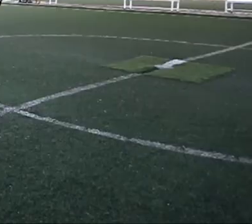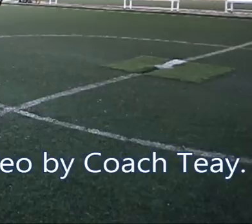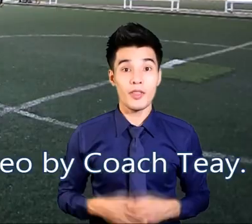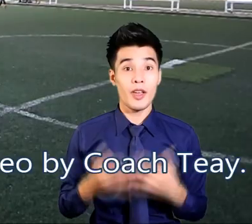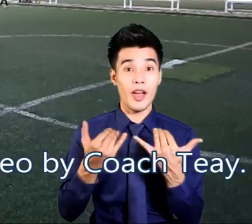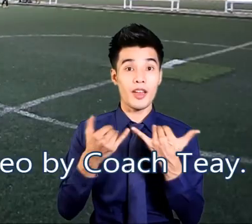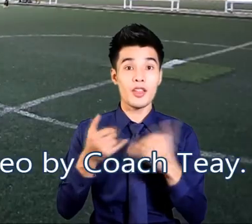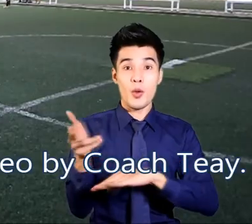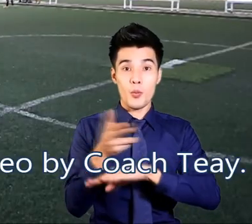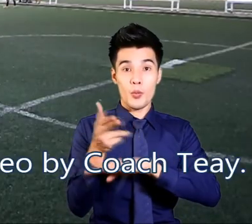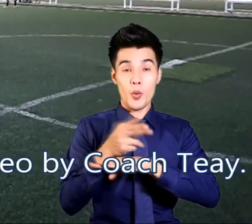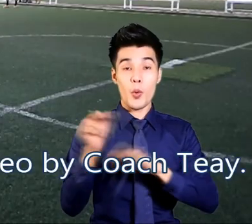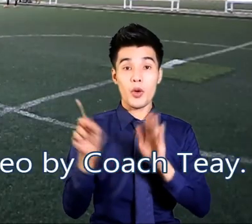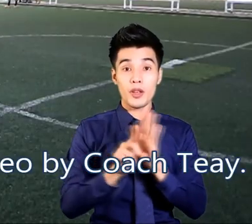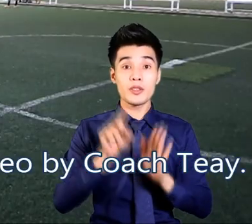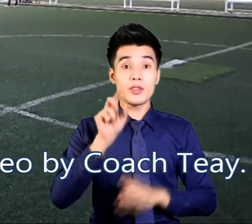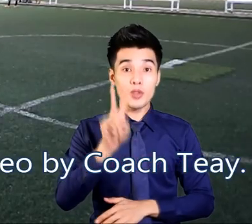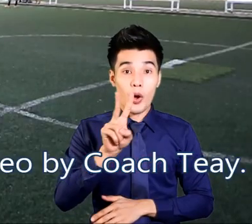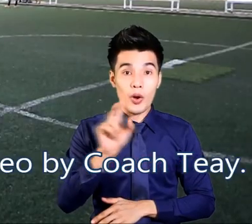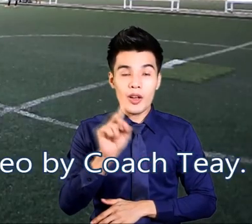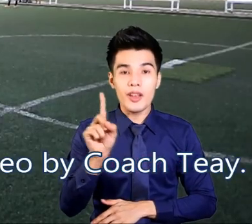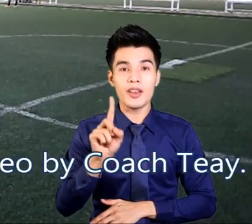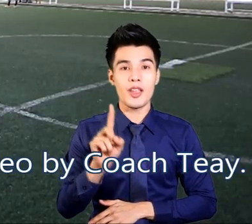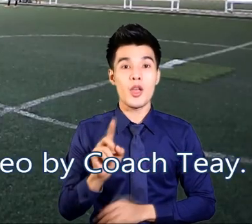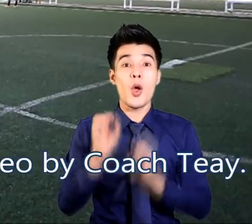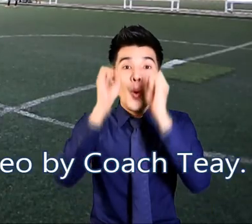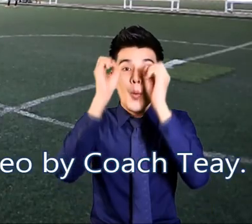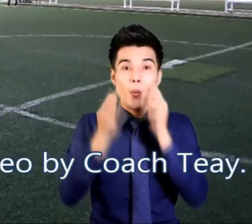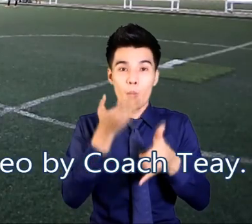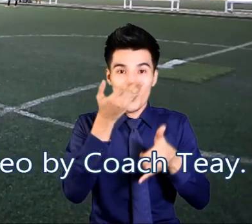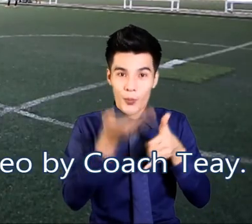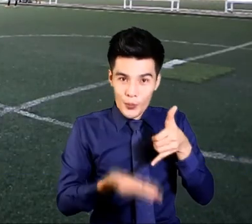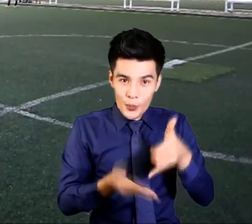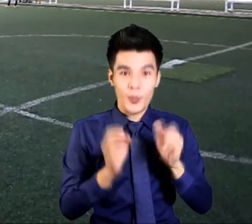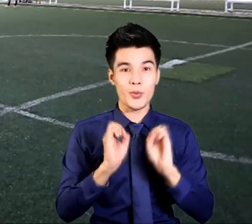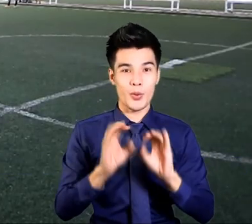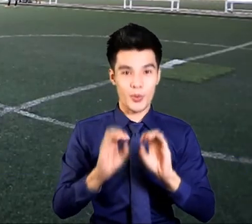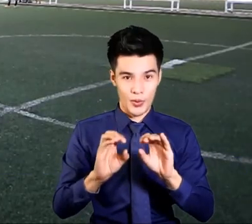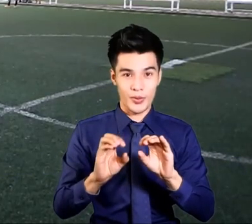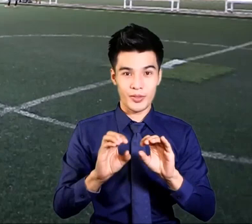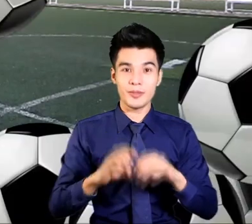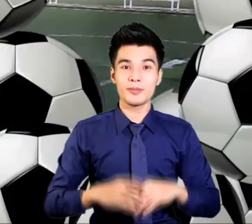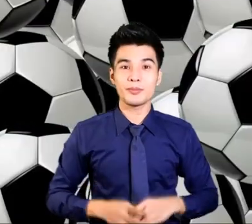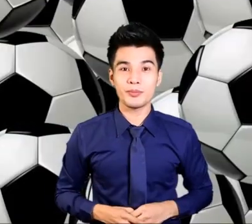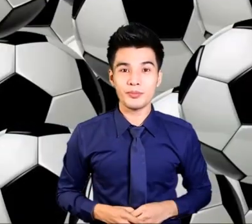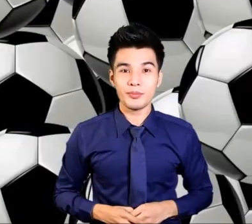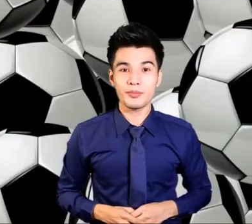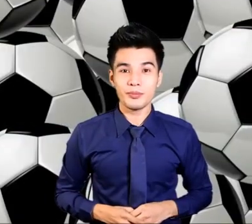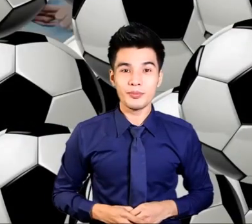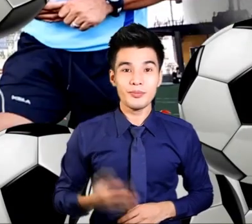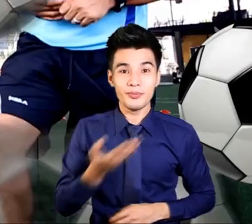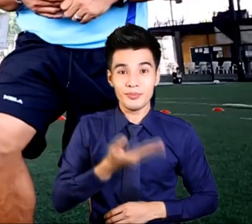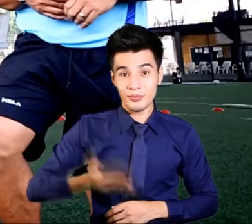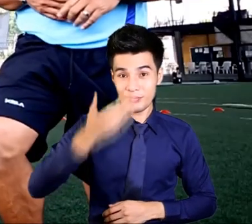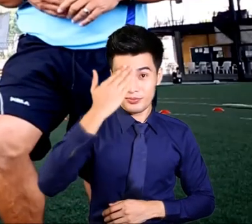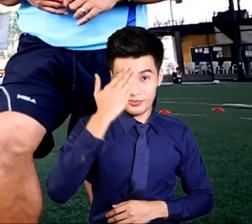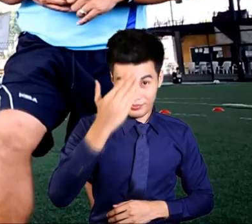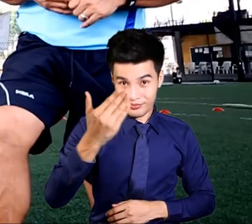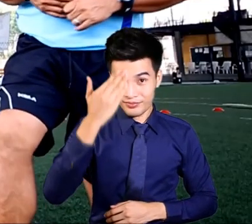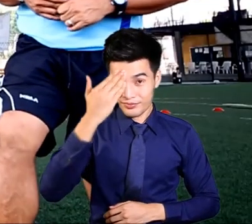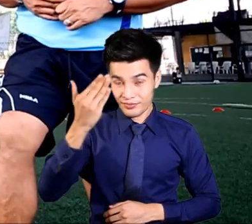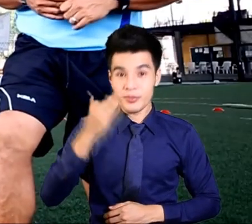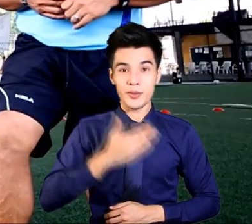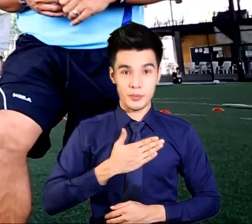และนี่คือคลิปที่ 2ของการฝึกเทคนิคฟุตบอลโดยโค้ชเตี้ยสะสมพบประเสริฐสวัสดีครับพบกับ